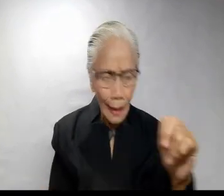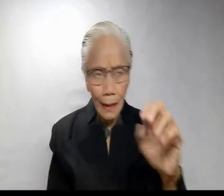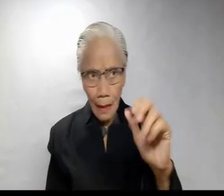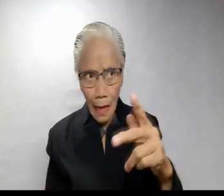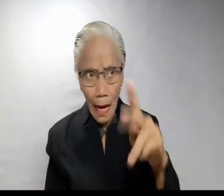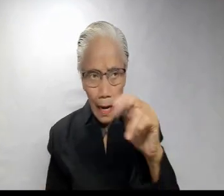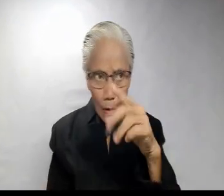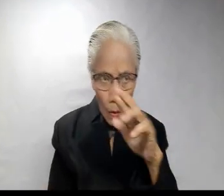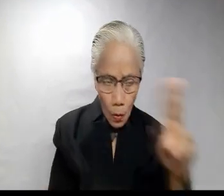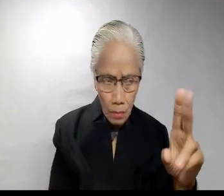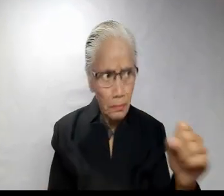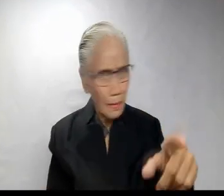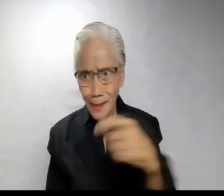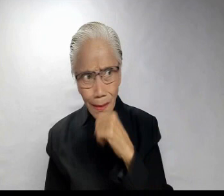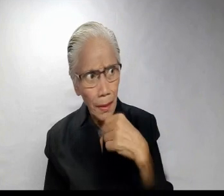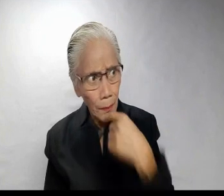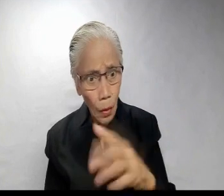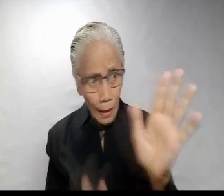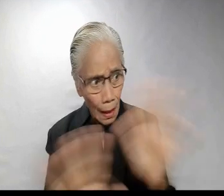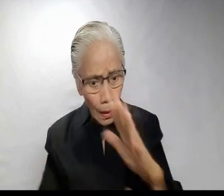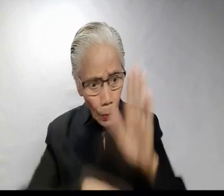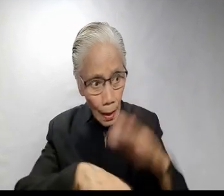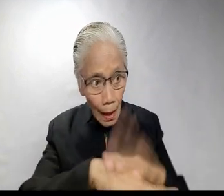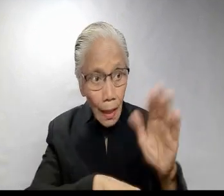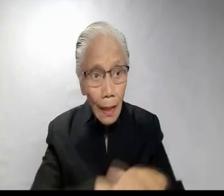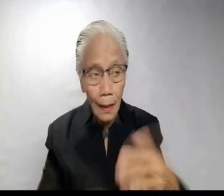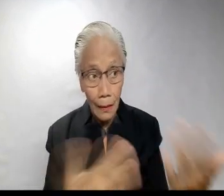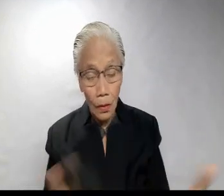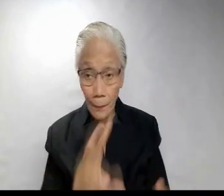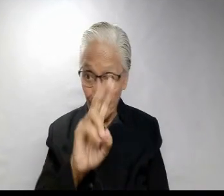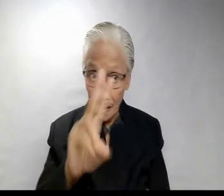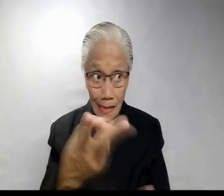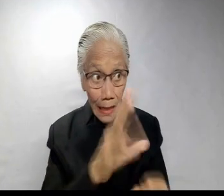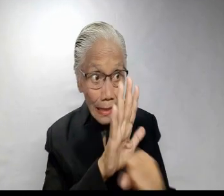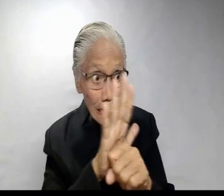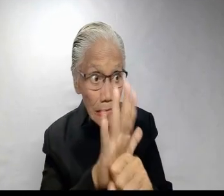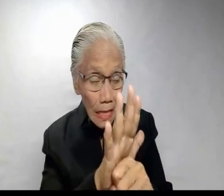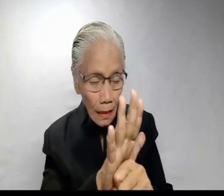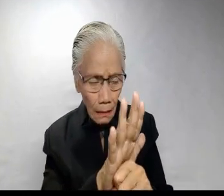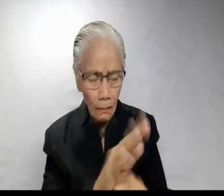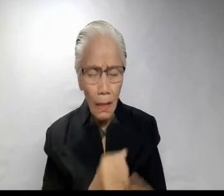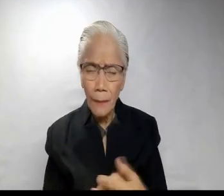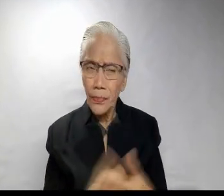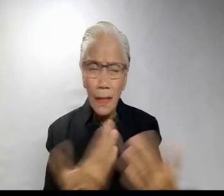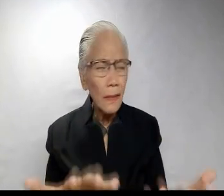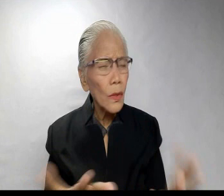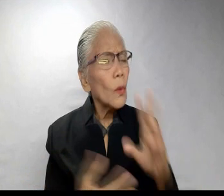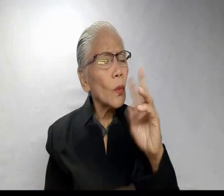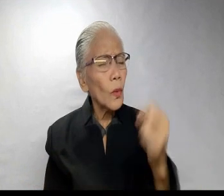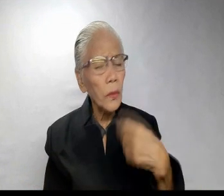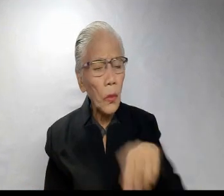road. And don't say, You have not been warned, ha? The second sign of spiritual